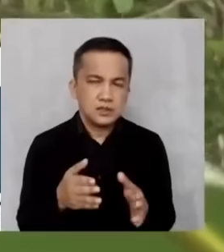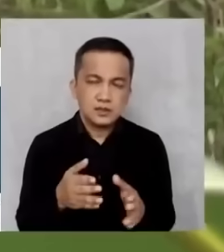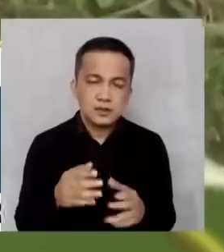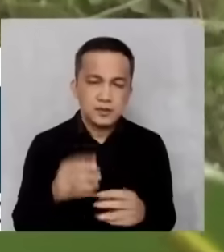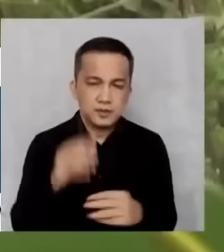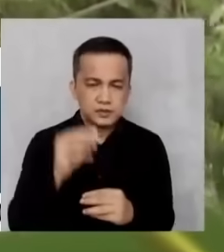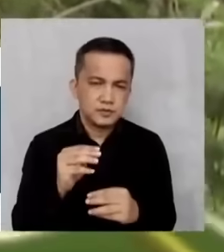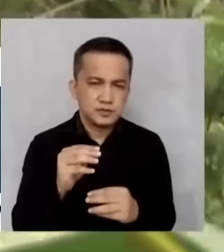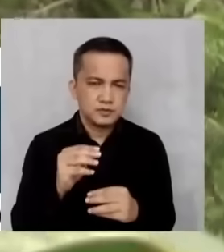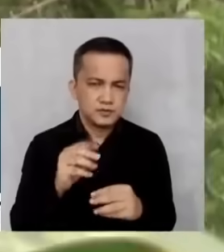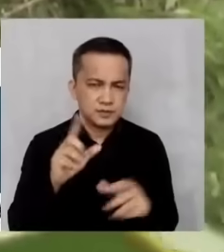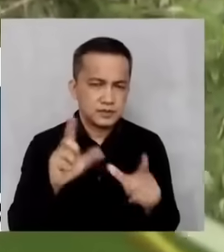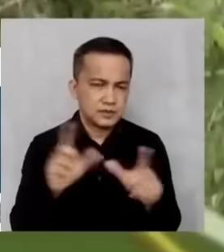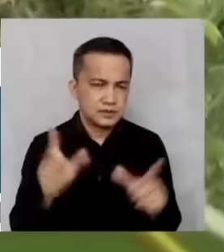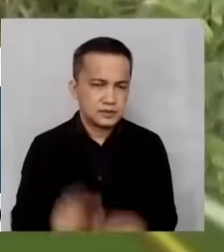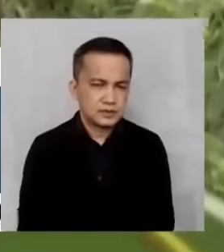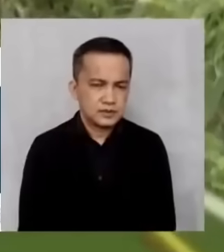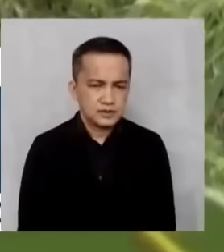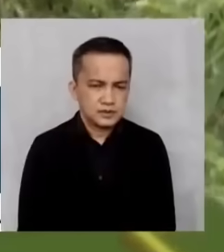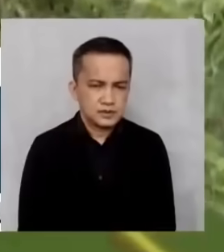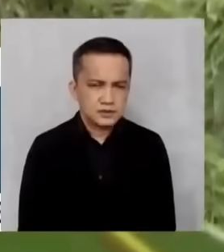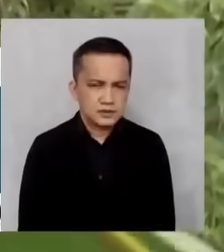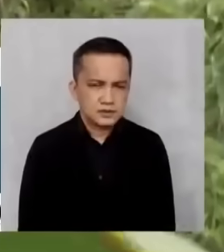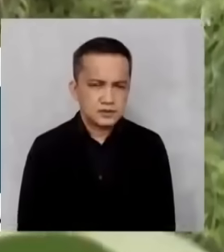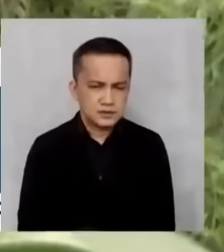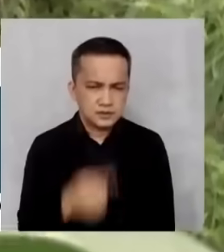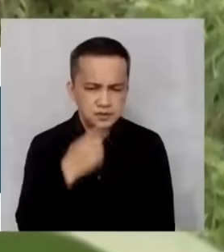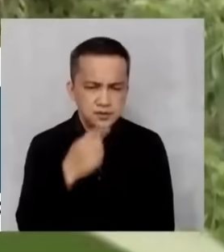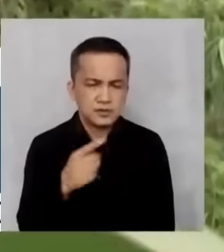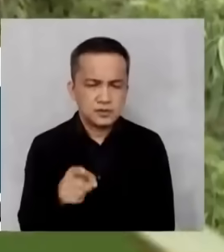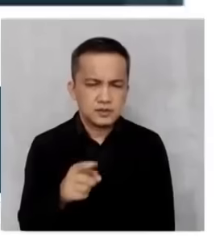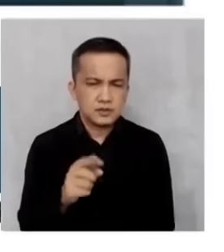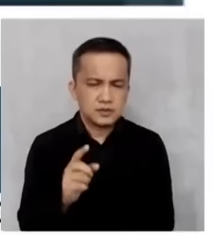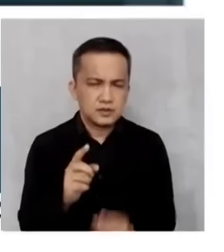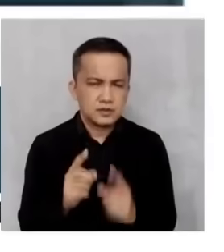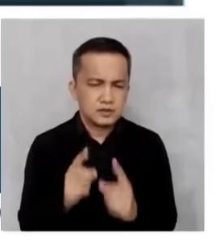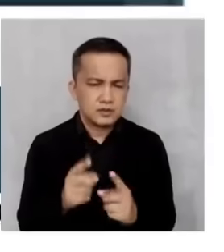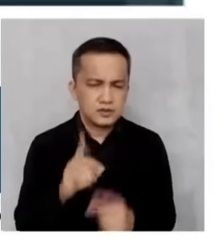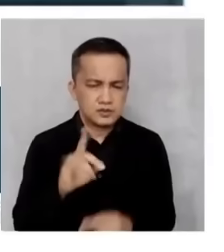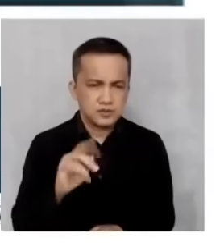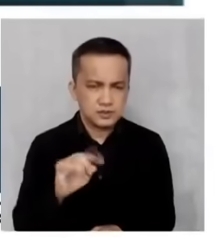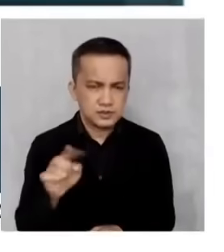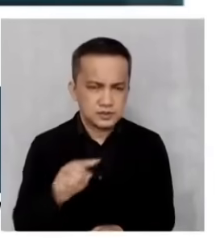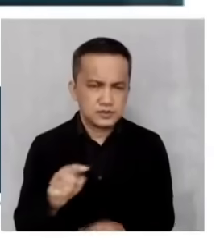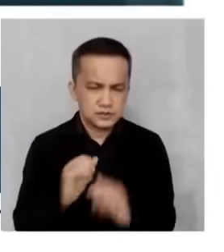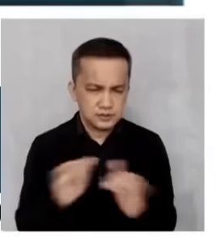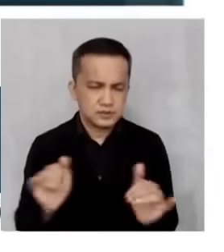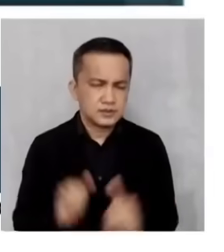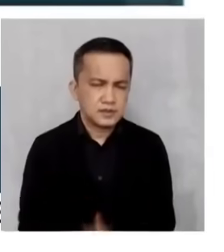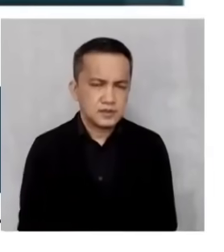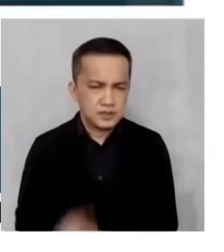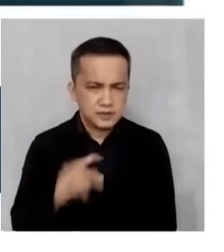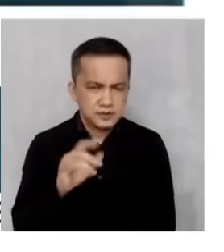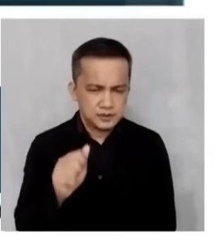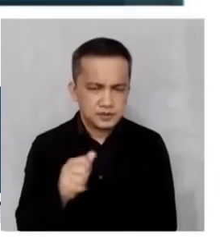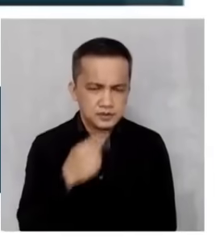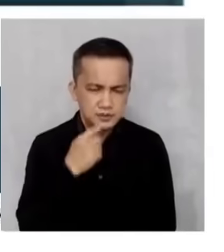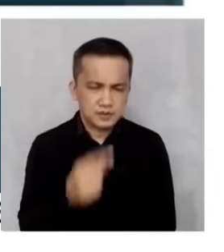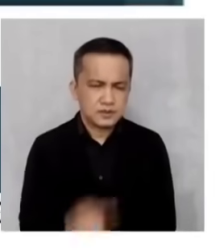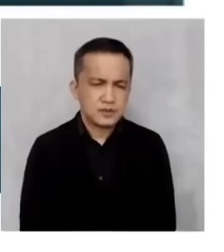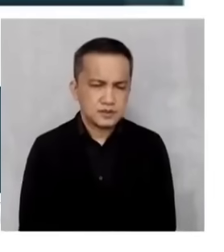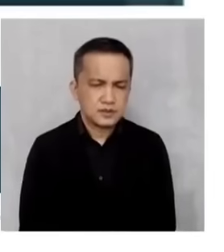minimum operating level na 180 meters. Mm-hmm. Pero kakausap lang namin kay Chanel Dominguez. Diyan din po sa inyo, diyan sa PAGASA, ang sinasabi niya,